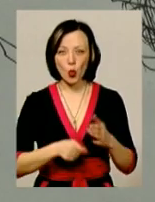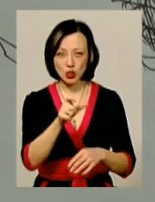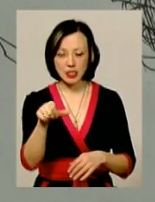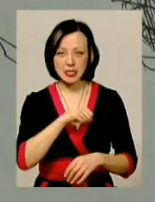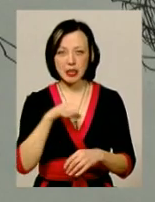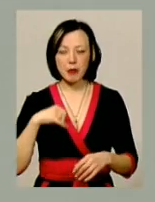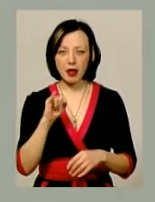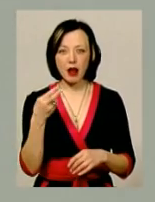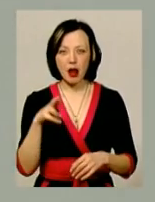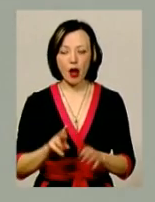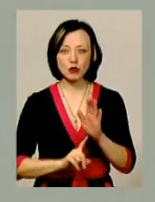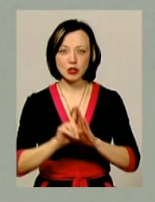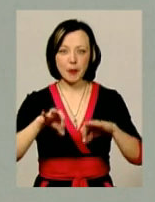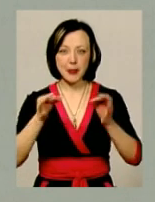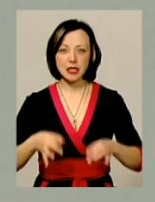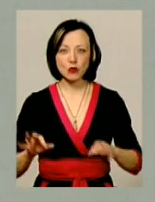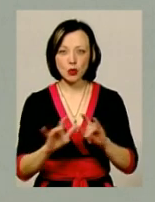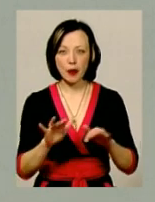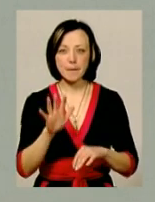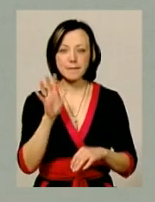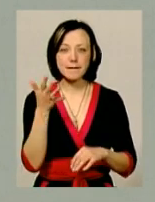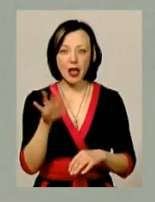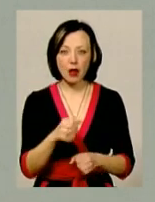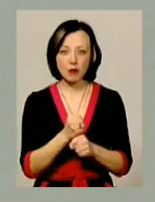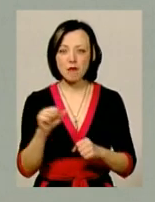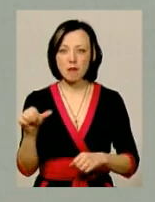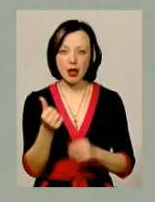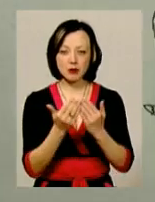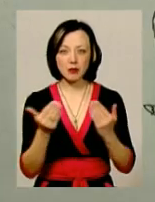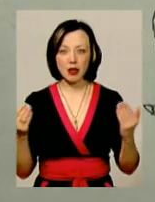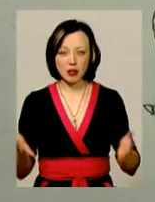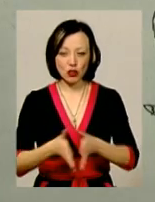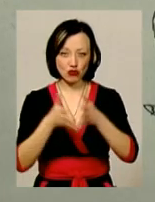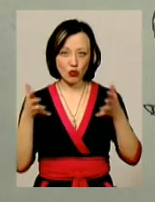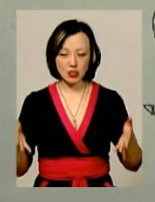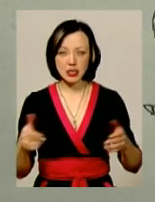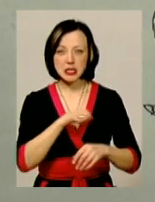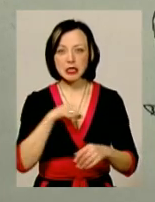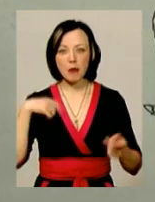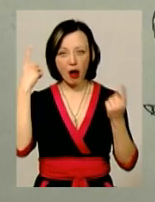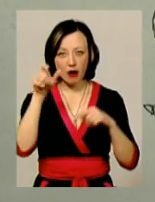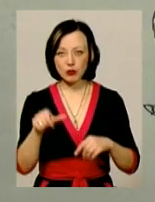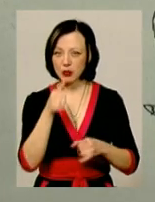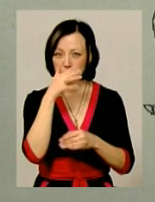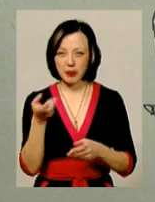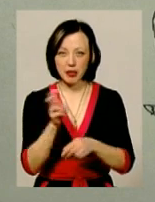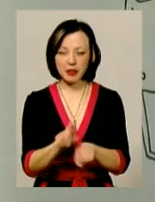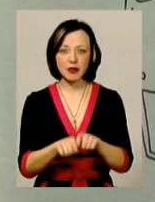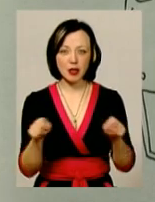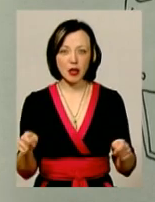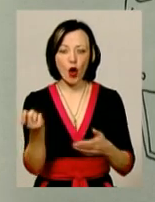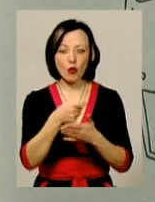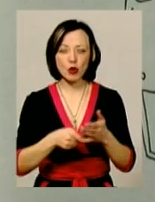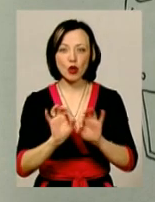і сам Ілля розпочав мистецьку діяльність. 5 його робіт вперше експонують на широкий загал. Сам автор не зміг прийти на відкриття. Про його